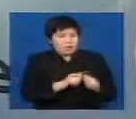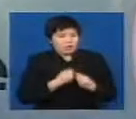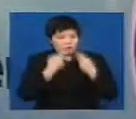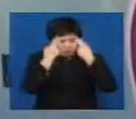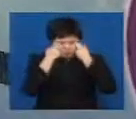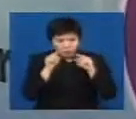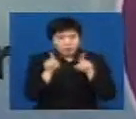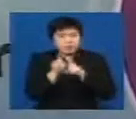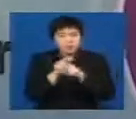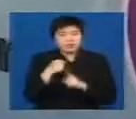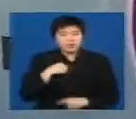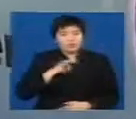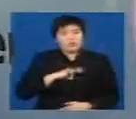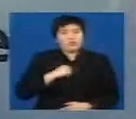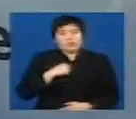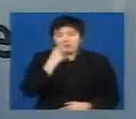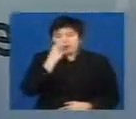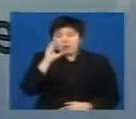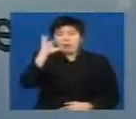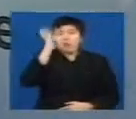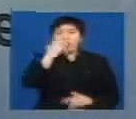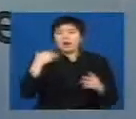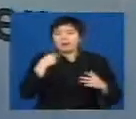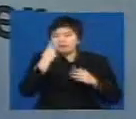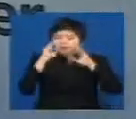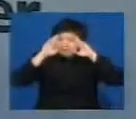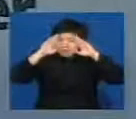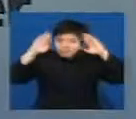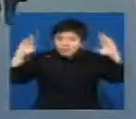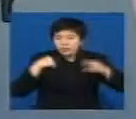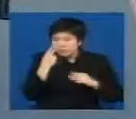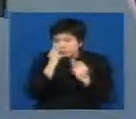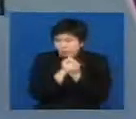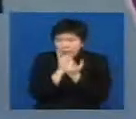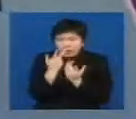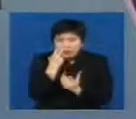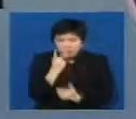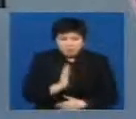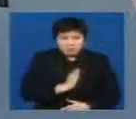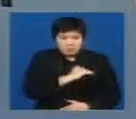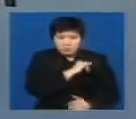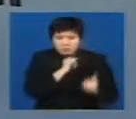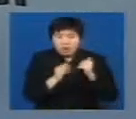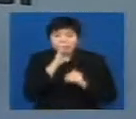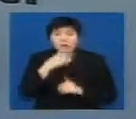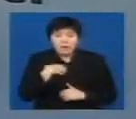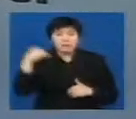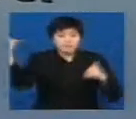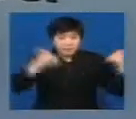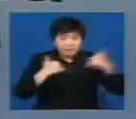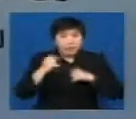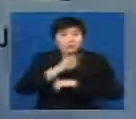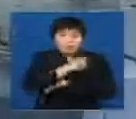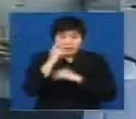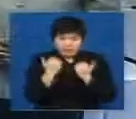นะไม่รู้ดิผมก็แก่แล้วเห็นโลกมาเยอะนะฮะไม่เห็นสิ่งเหล่านี้บ่อยๆอ่ะ ซึ่งถ้าประชาชนจะมาอยากให้มาวันนี้ก่อนละกัน คร ับ ฮะ